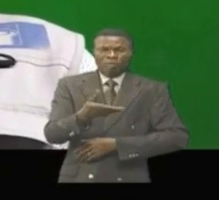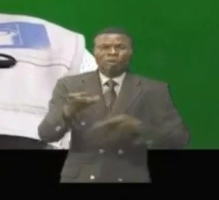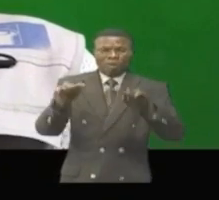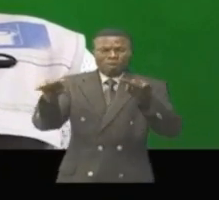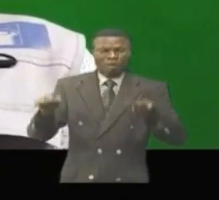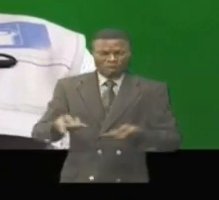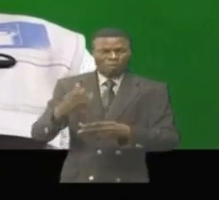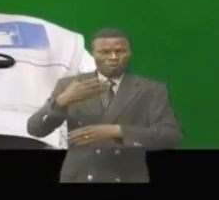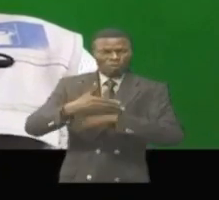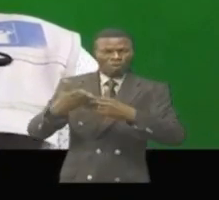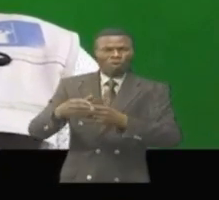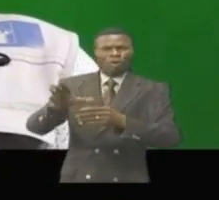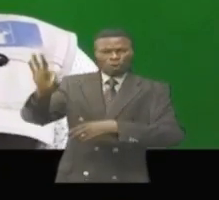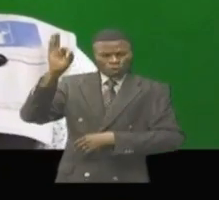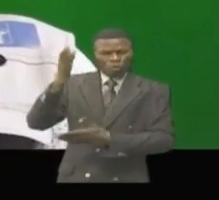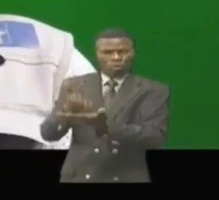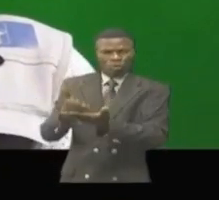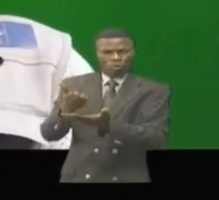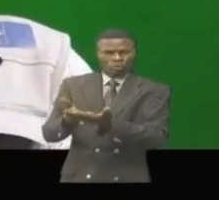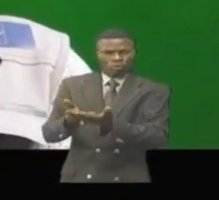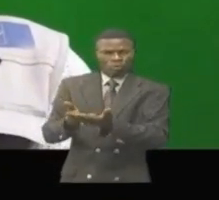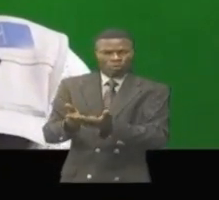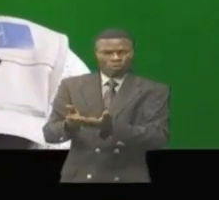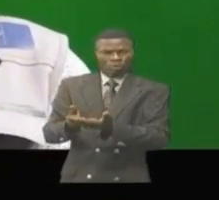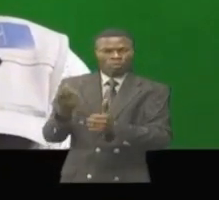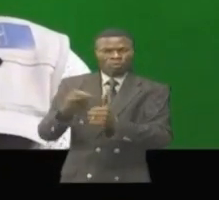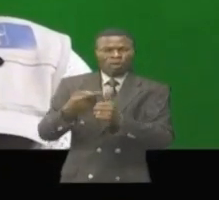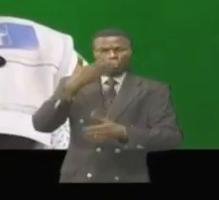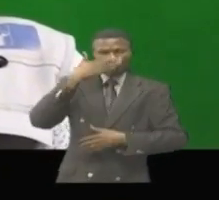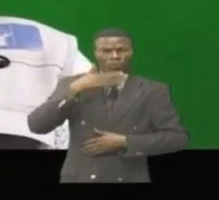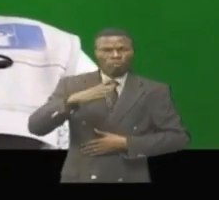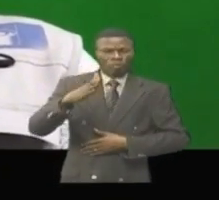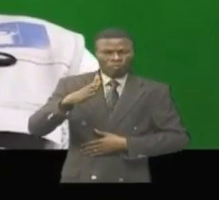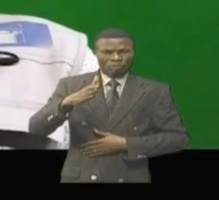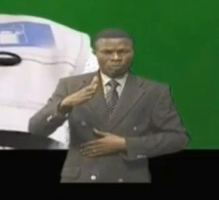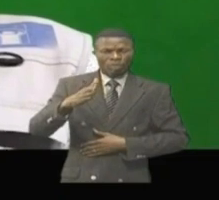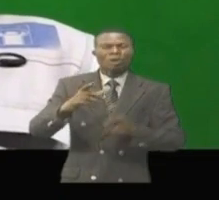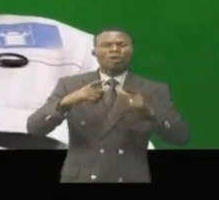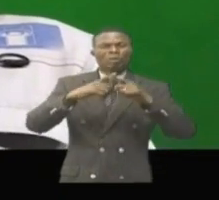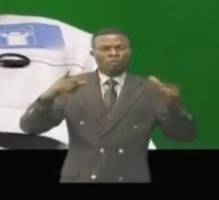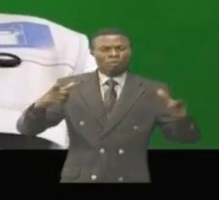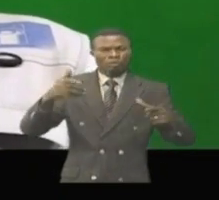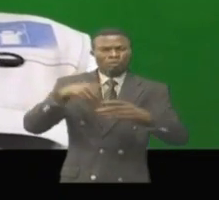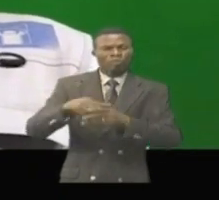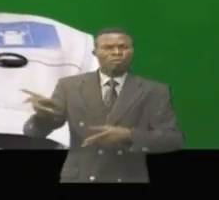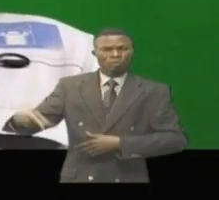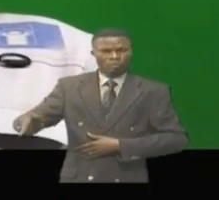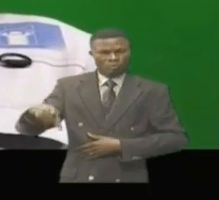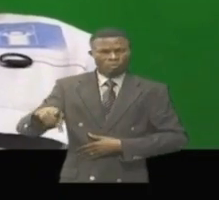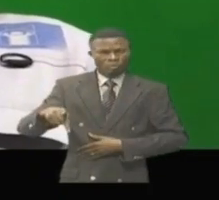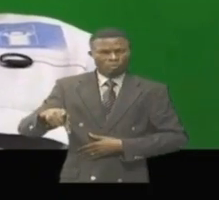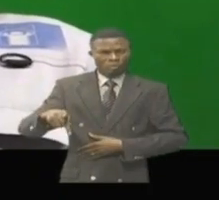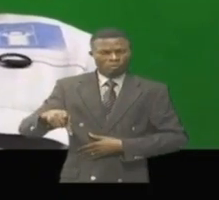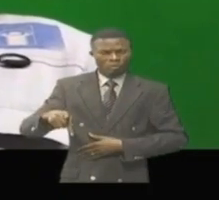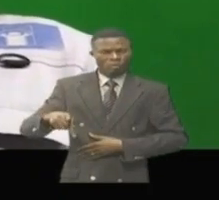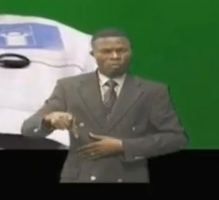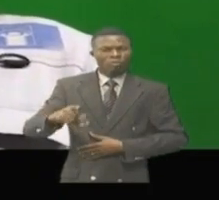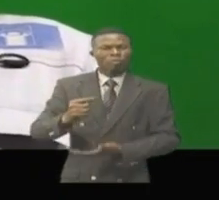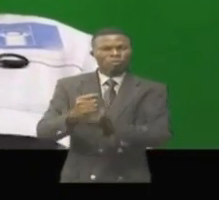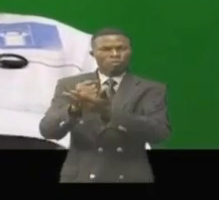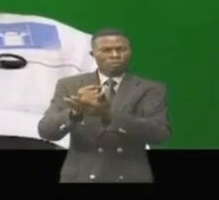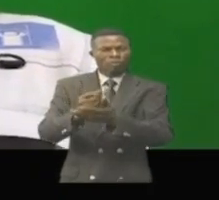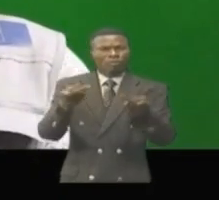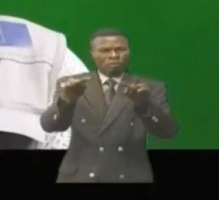qui doivent être choisis, surtout les hôpitaux de référence dans les provinces, qui feront office de lieu